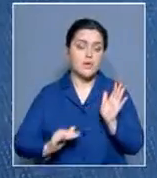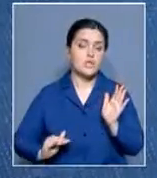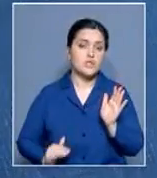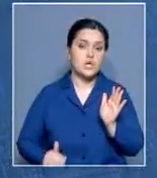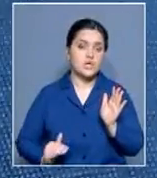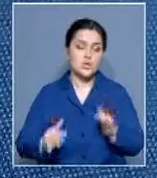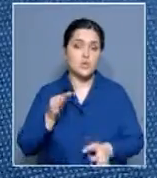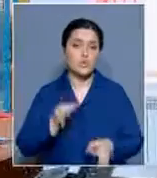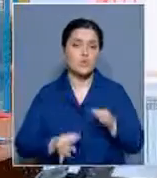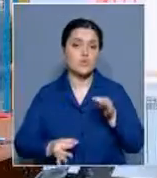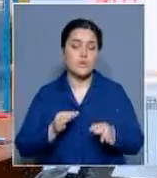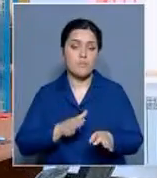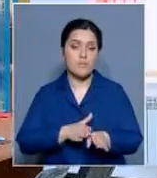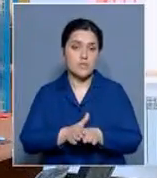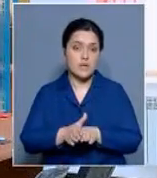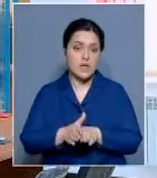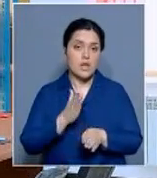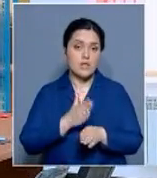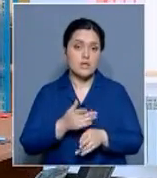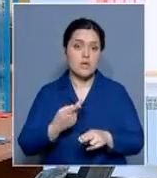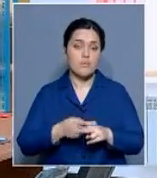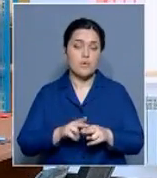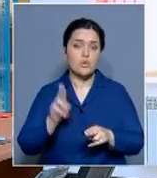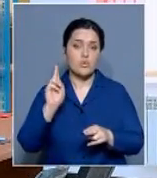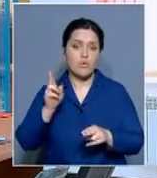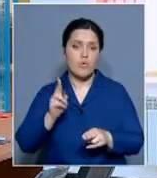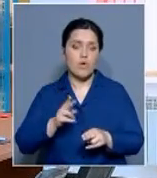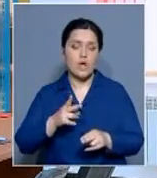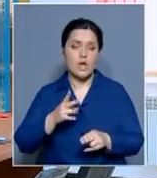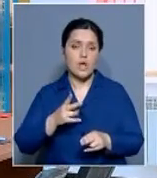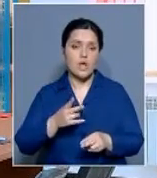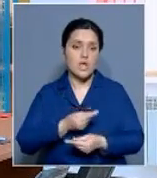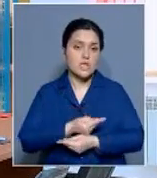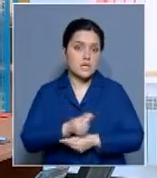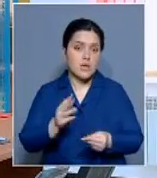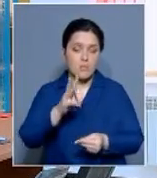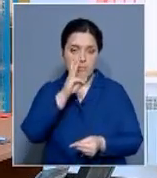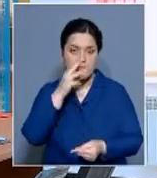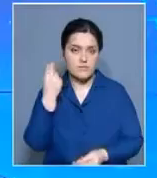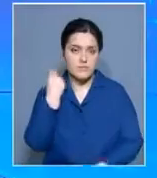судебных исполнителей. Это банкротное производство, недобросовестные работодатели.